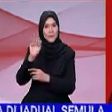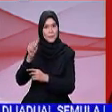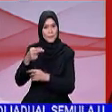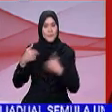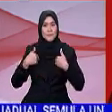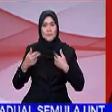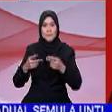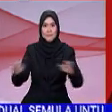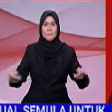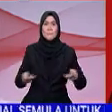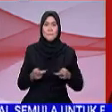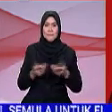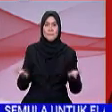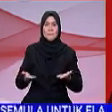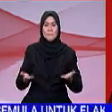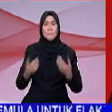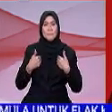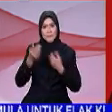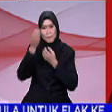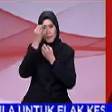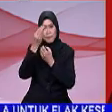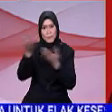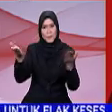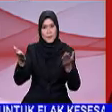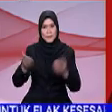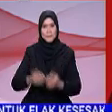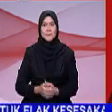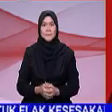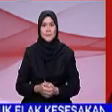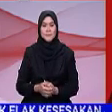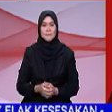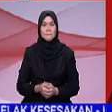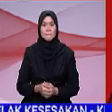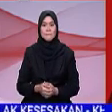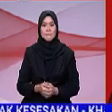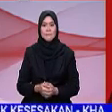lokasi ada butirannya. Sarifah, silakan.